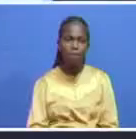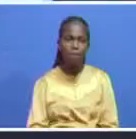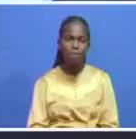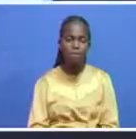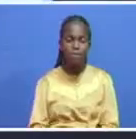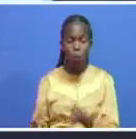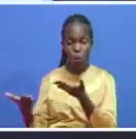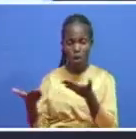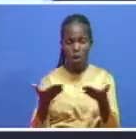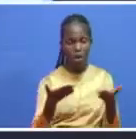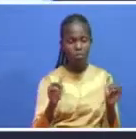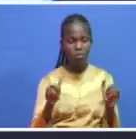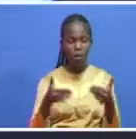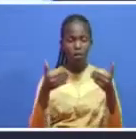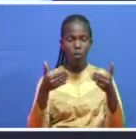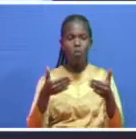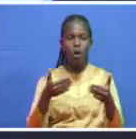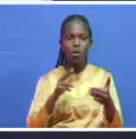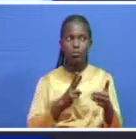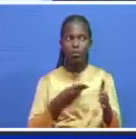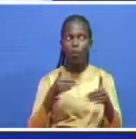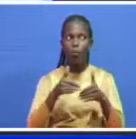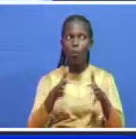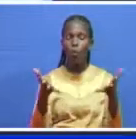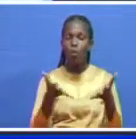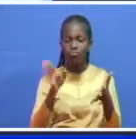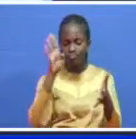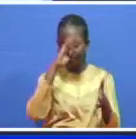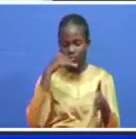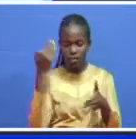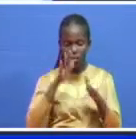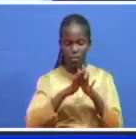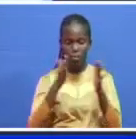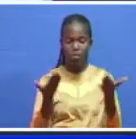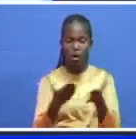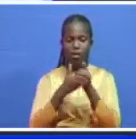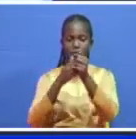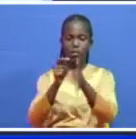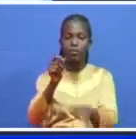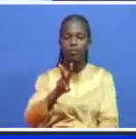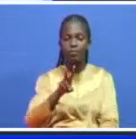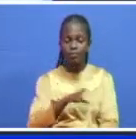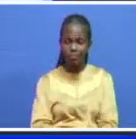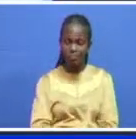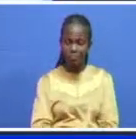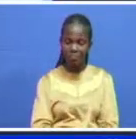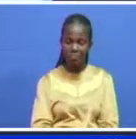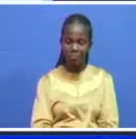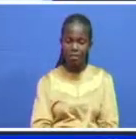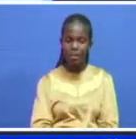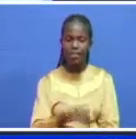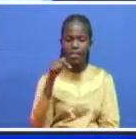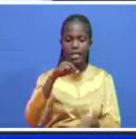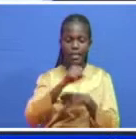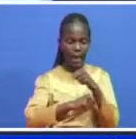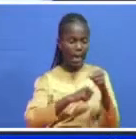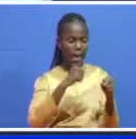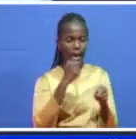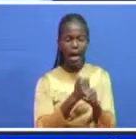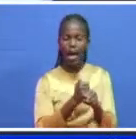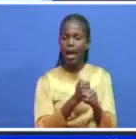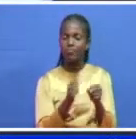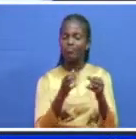Ni na udho changu manyidhi yetu watia ni ndini wa Facebook ni Mutongoi TV. Mwaka huu unai